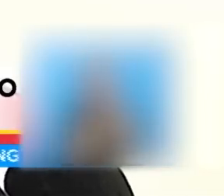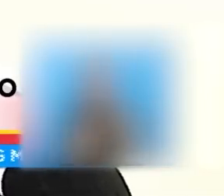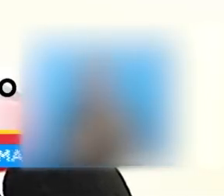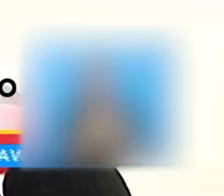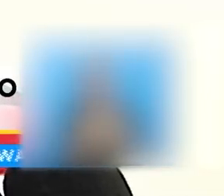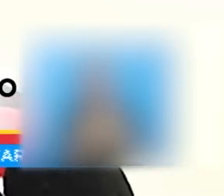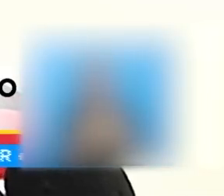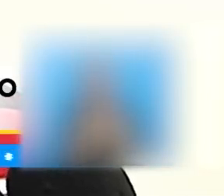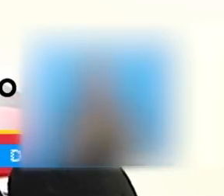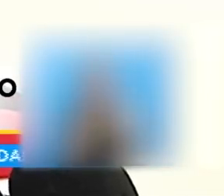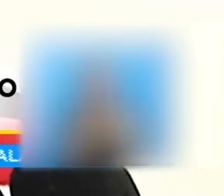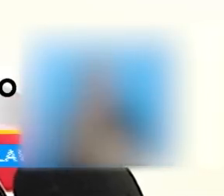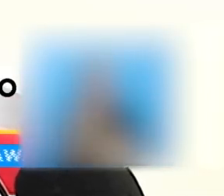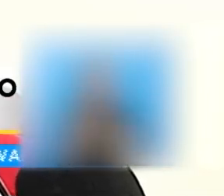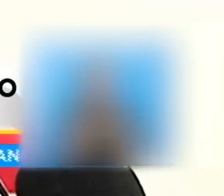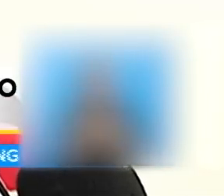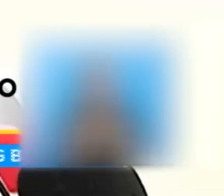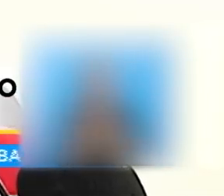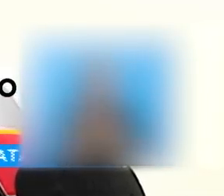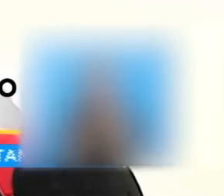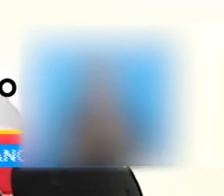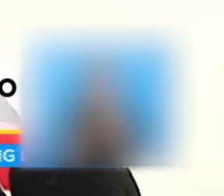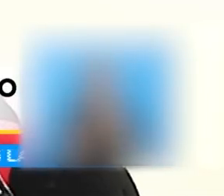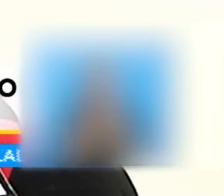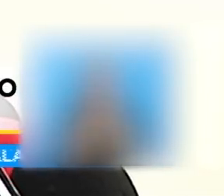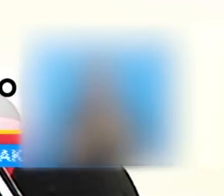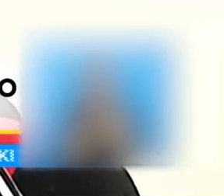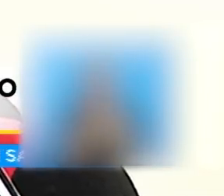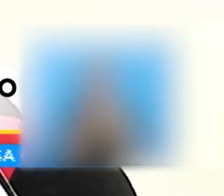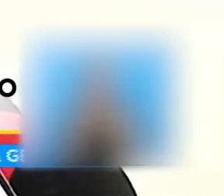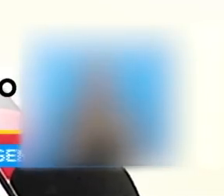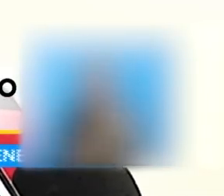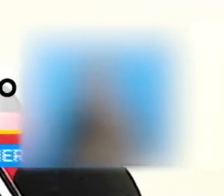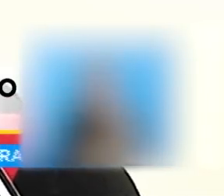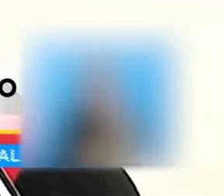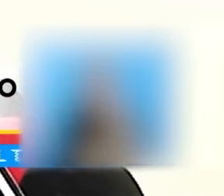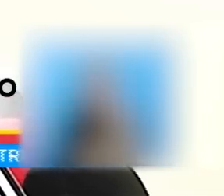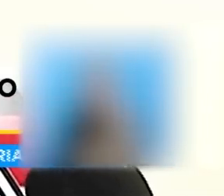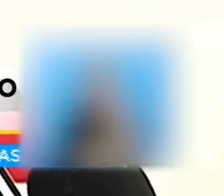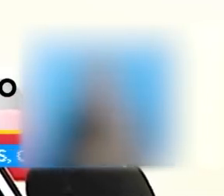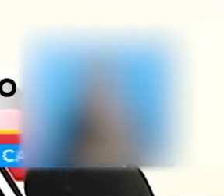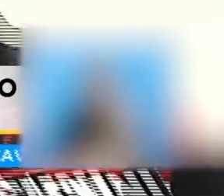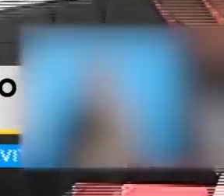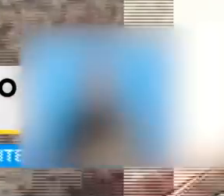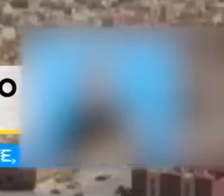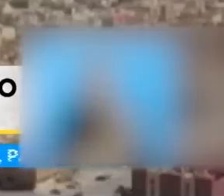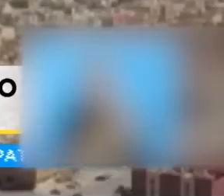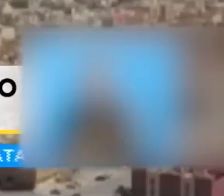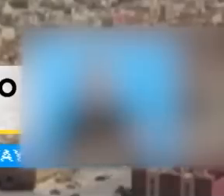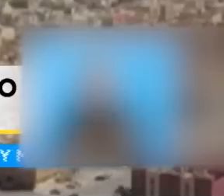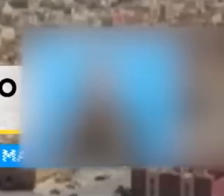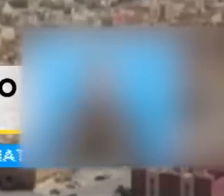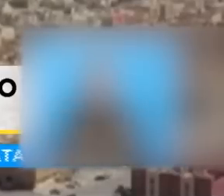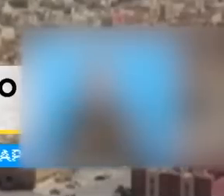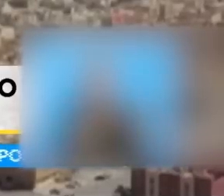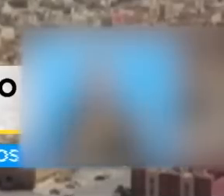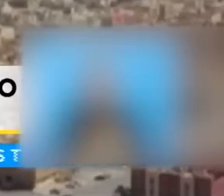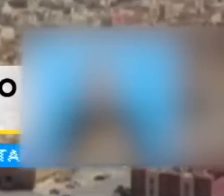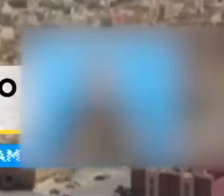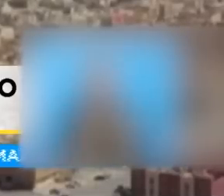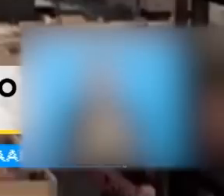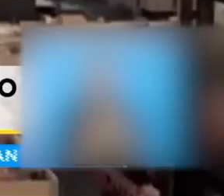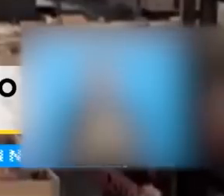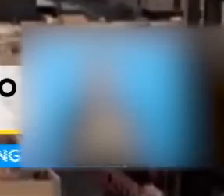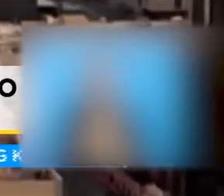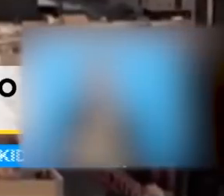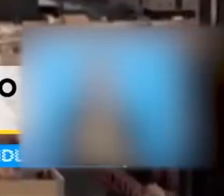or hindi mag-aano ng mag-maniningil ng placement, doon po natin sila dinadala. Kabilang sa mga bansang may